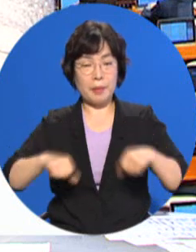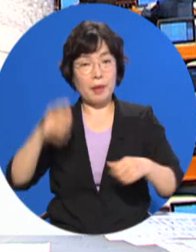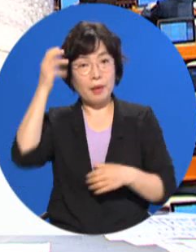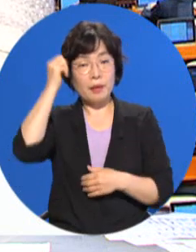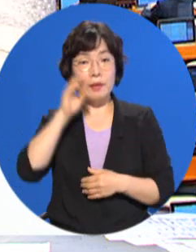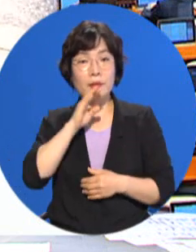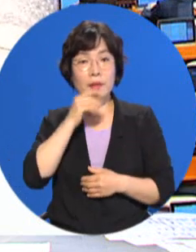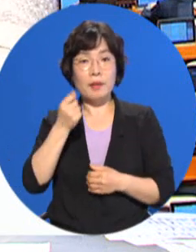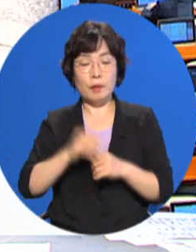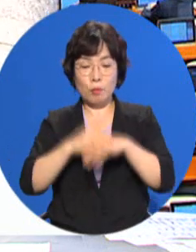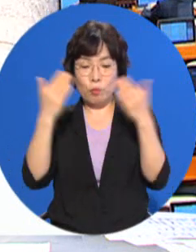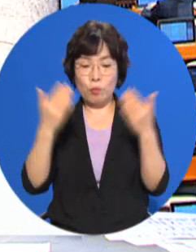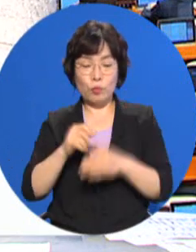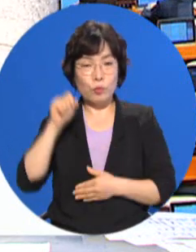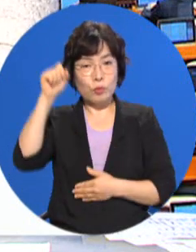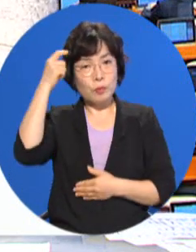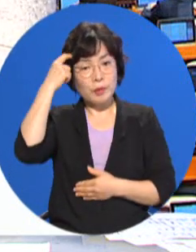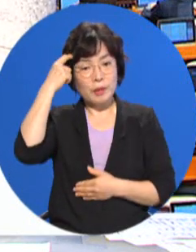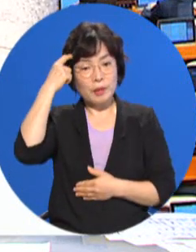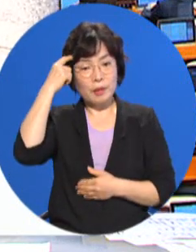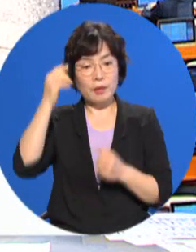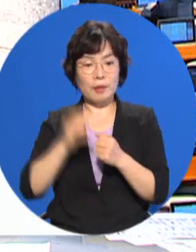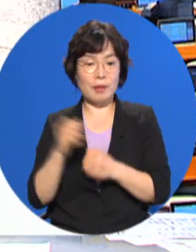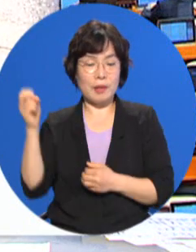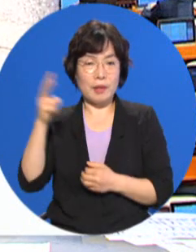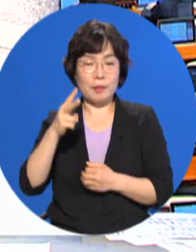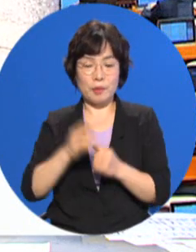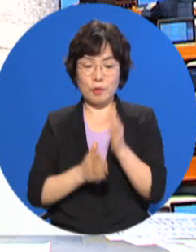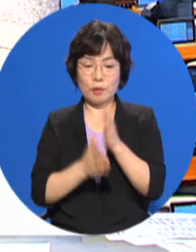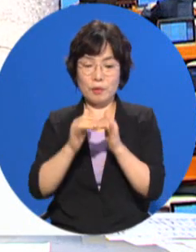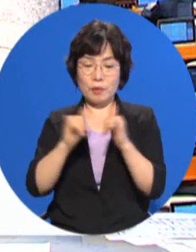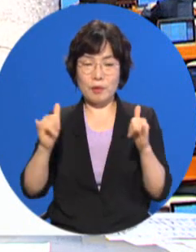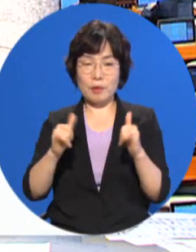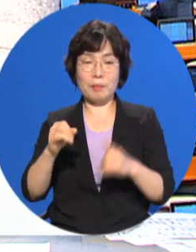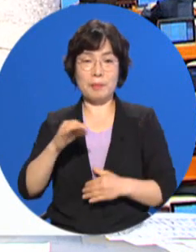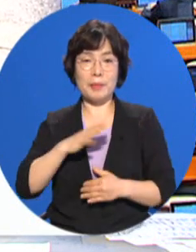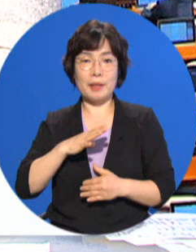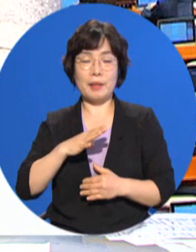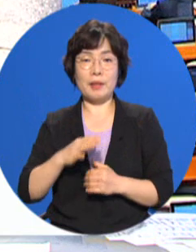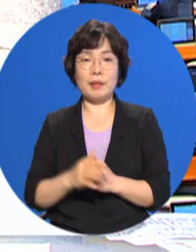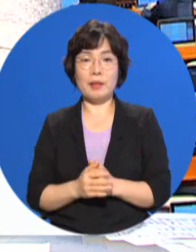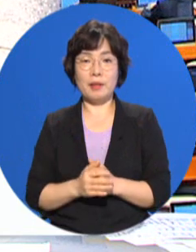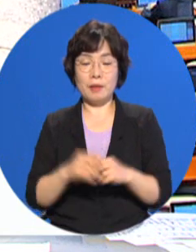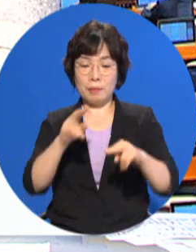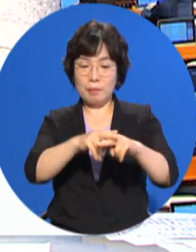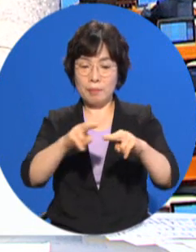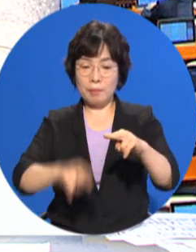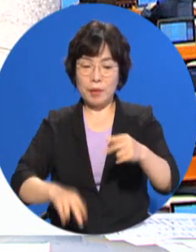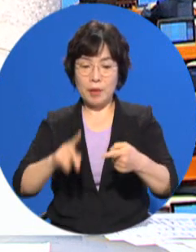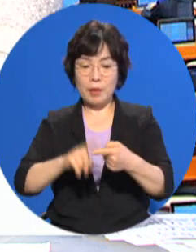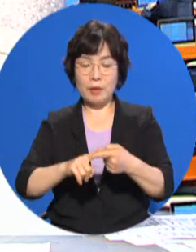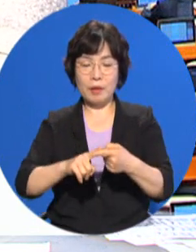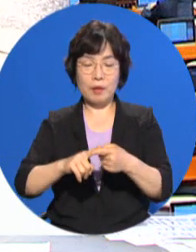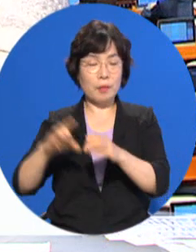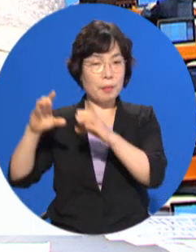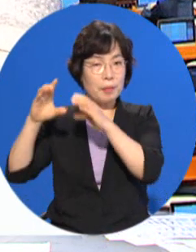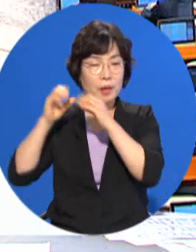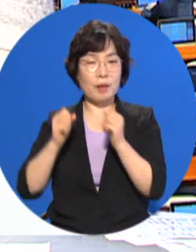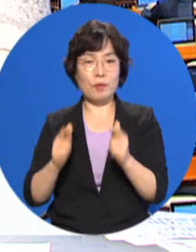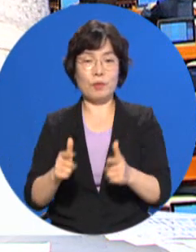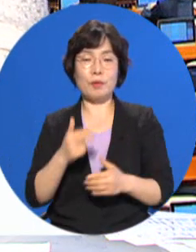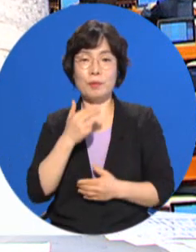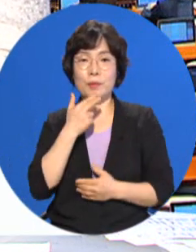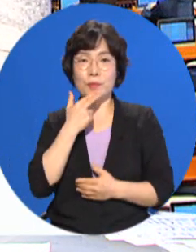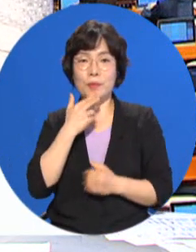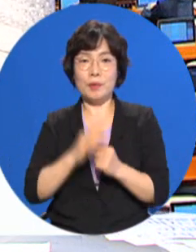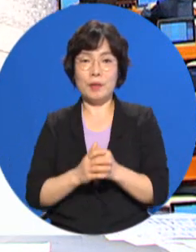네, 다들 출마할 것으로 예상하던 그렇죠. 상황이어서 시민들 많이 놀랐었는데요. 은퇴의 변을 제대로 들을 기회도 없었죠.